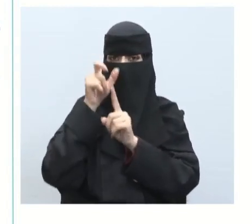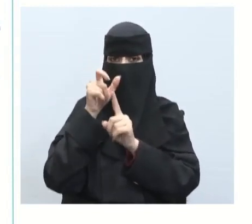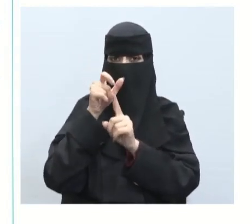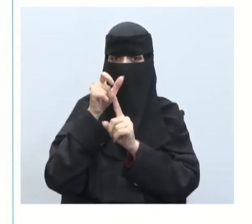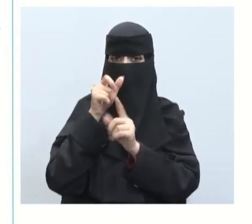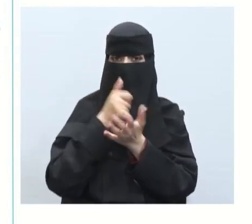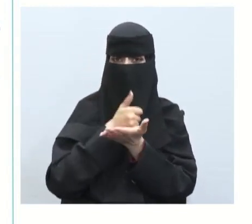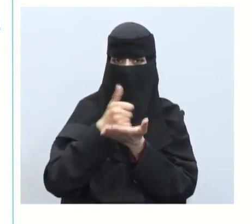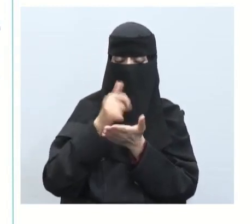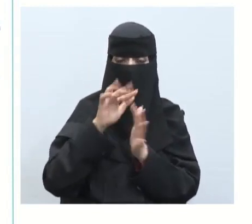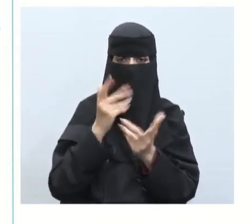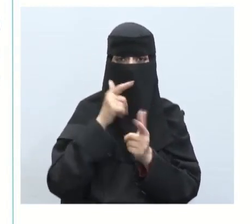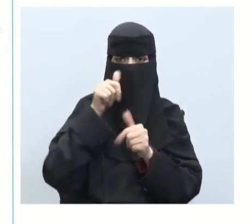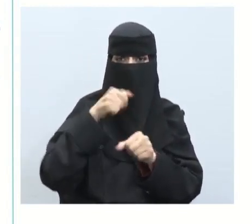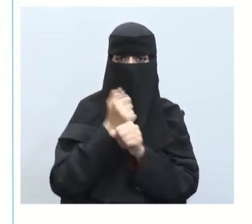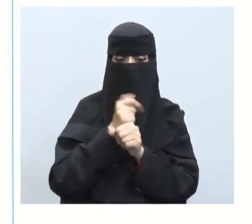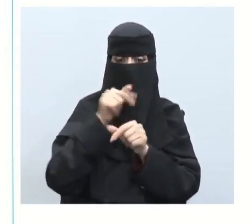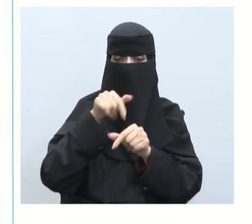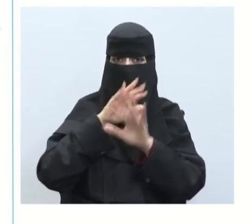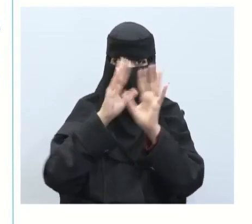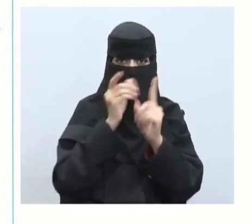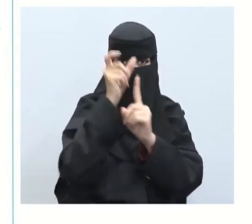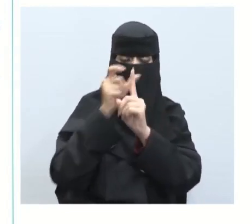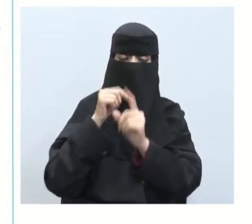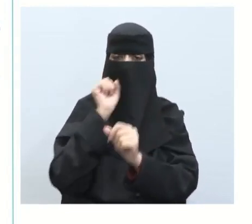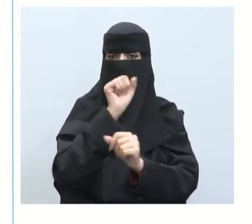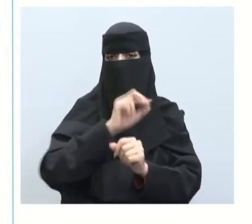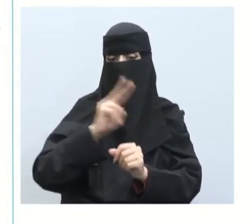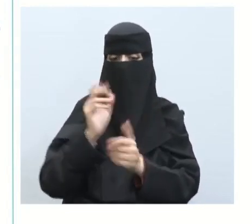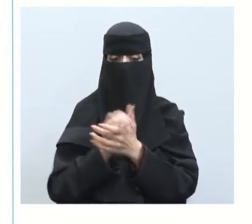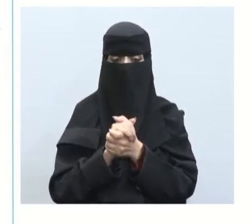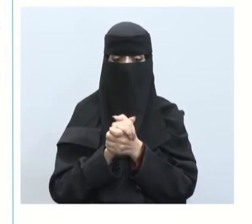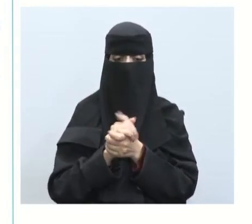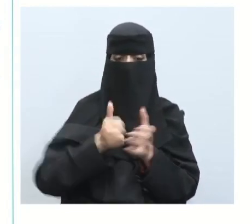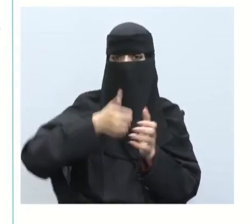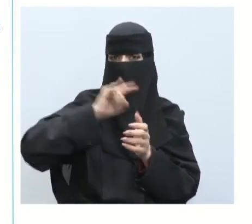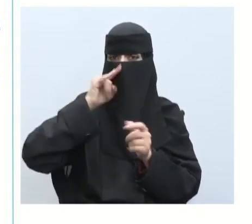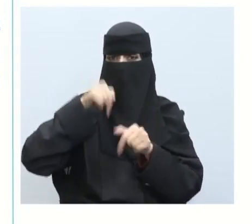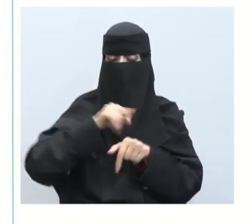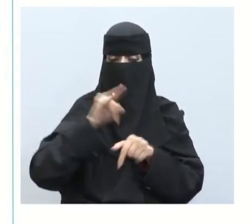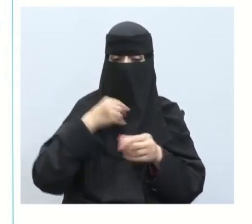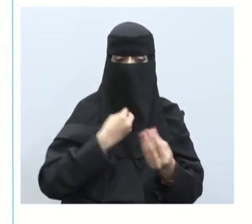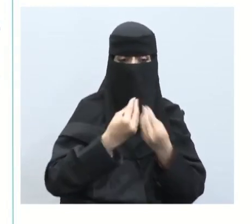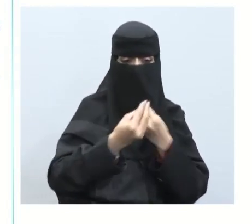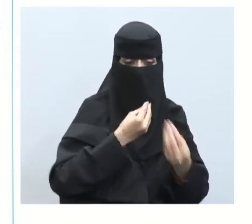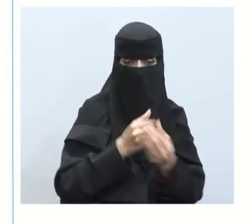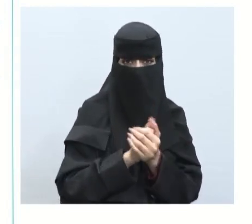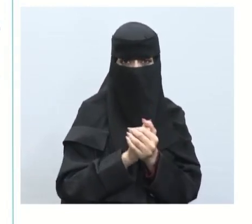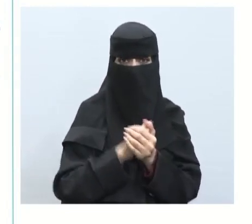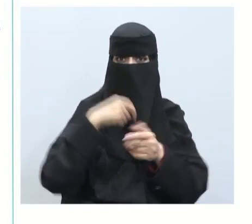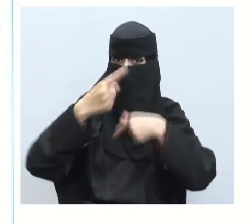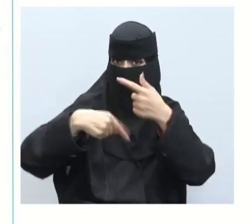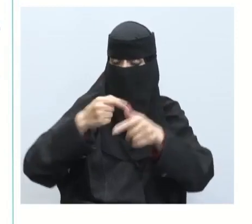اسلوب طبيعه العمل واسلوب العاملين وخصائصهم وغيره الا انها لا تتمتع بالفعال